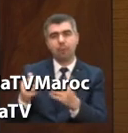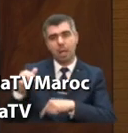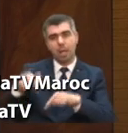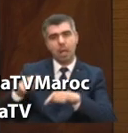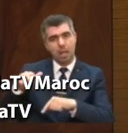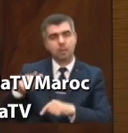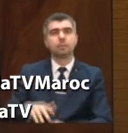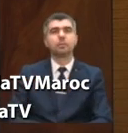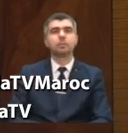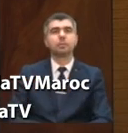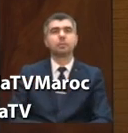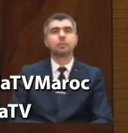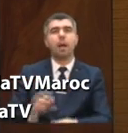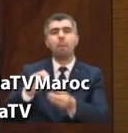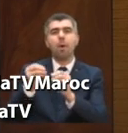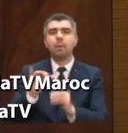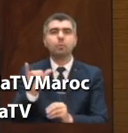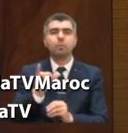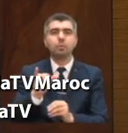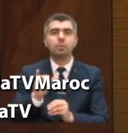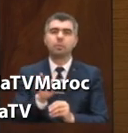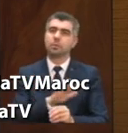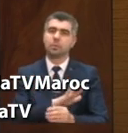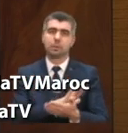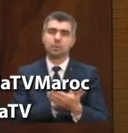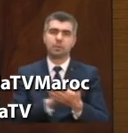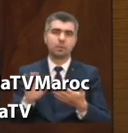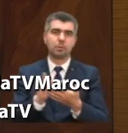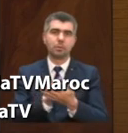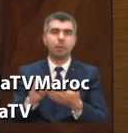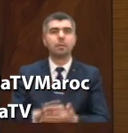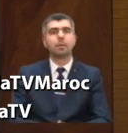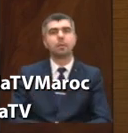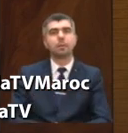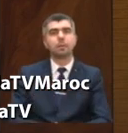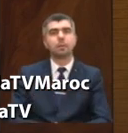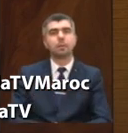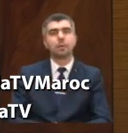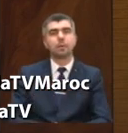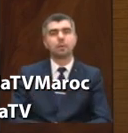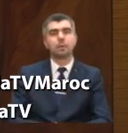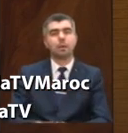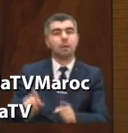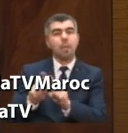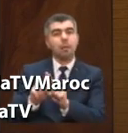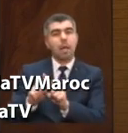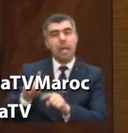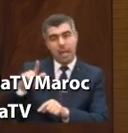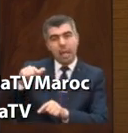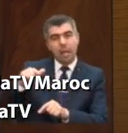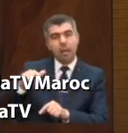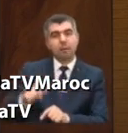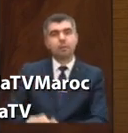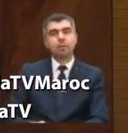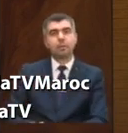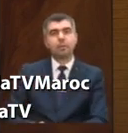الإشكالات، هذه الإشكالات انتهينا معها، لأن كنا خلينا بعض